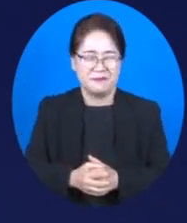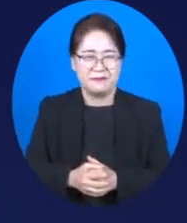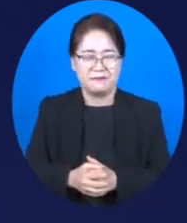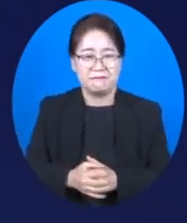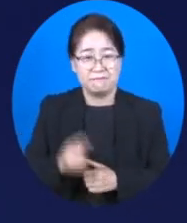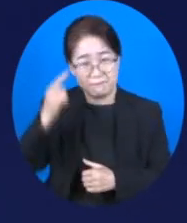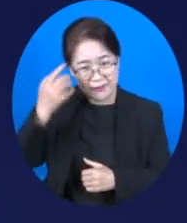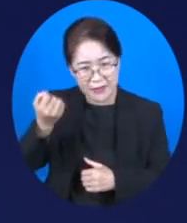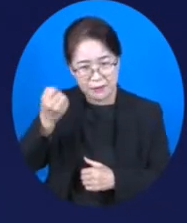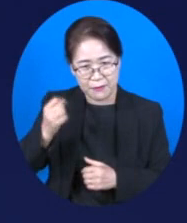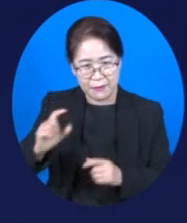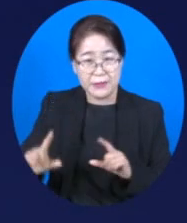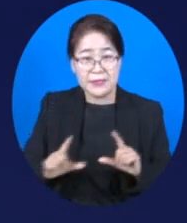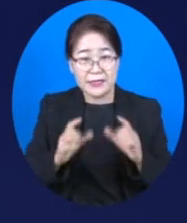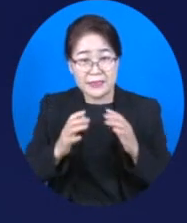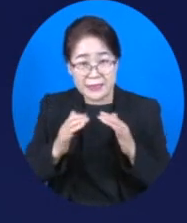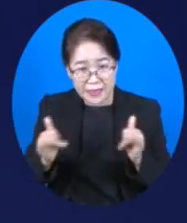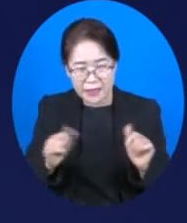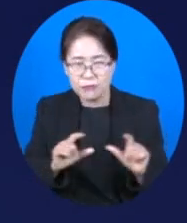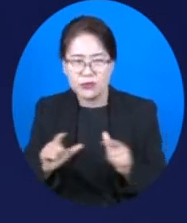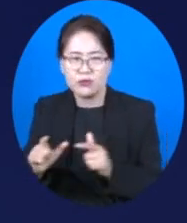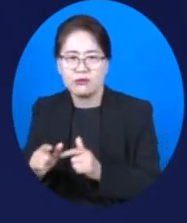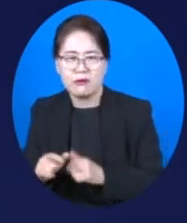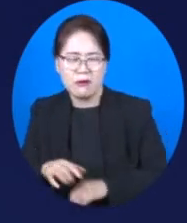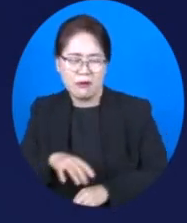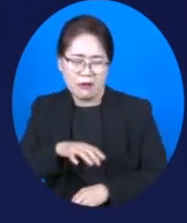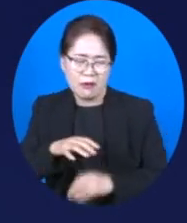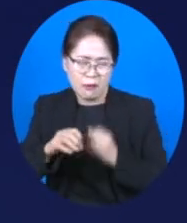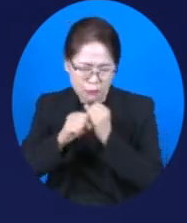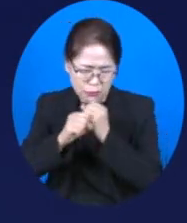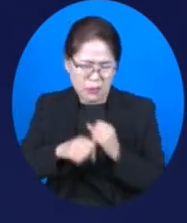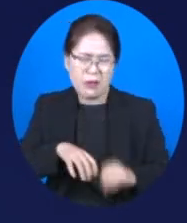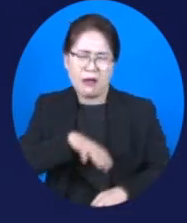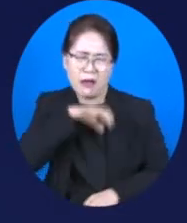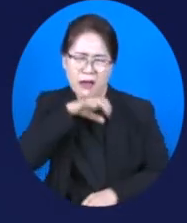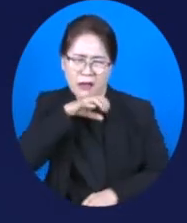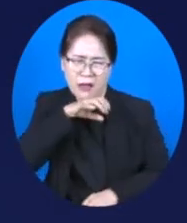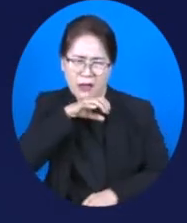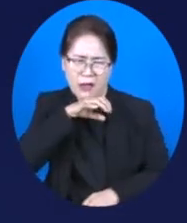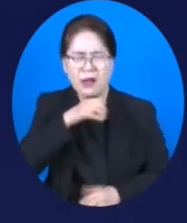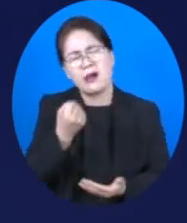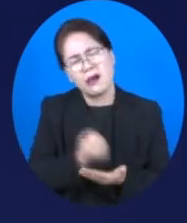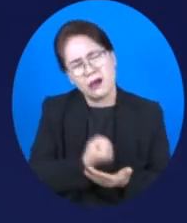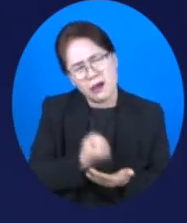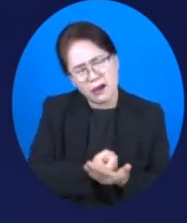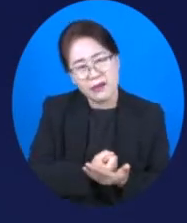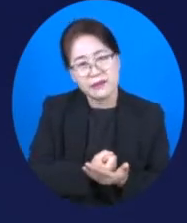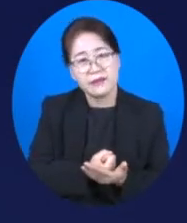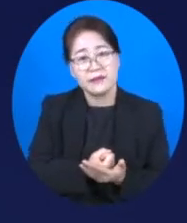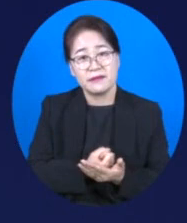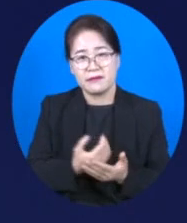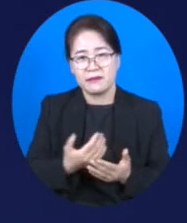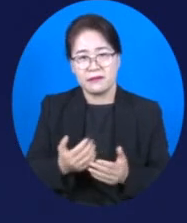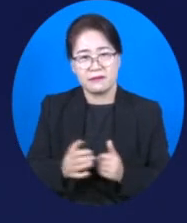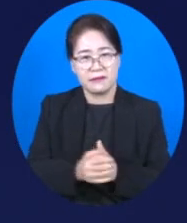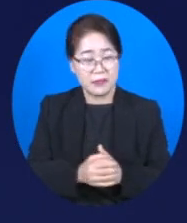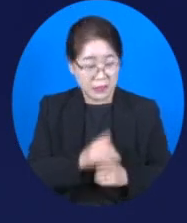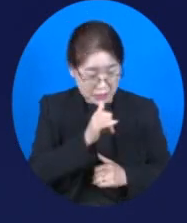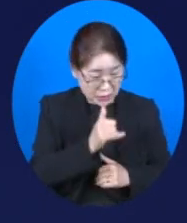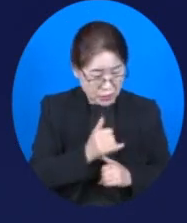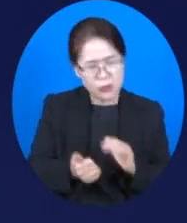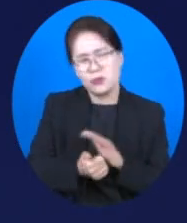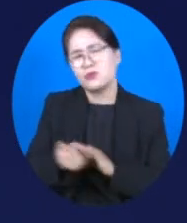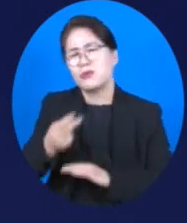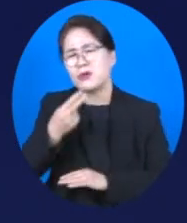이런 생각을 가지고 사는 사람은 불평과 원망과 탄식만 있을 뿐이지 소망이 없습니다.